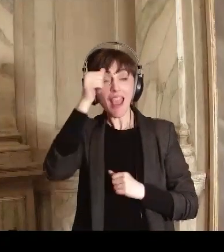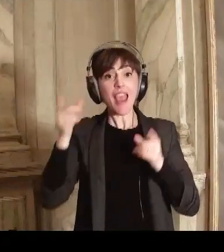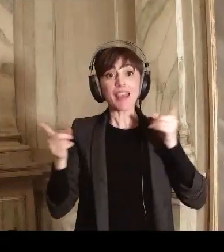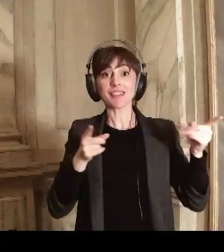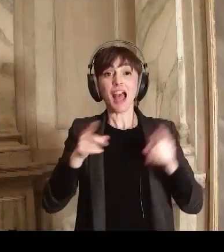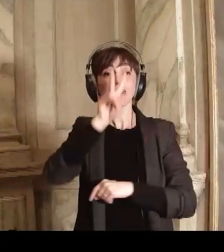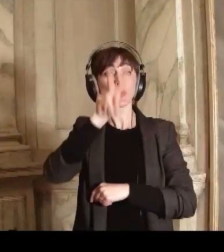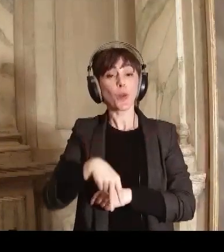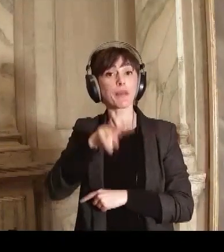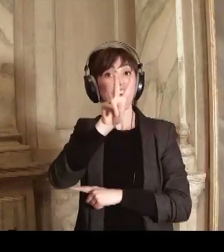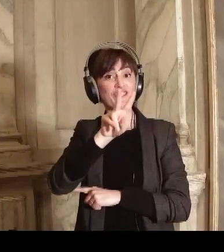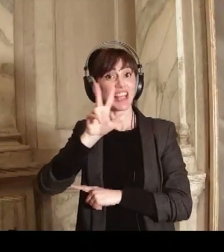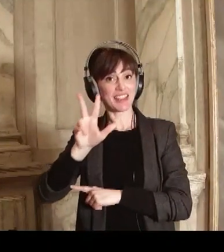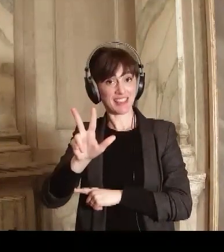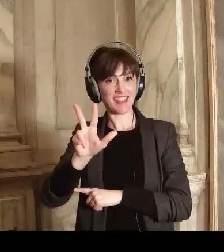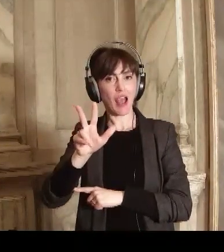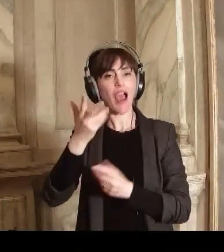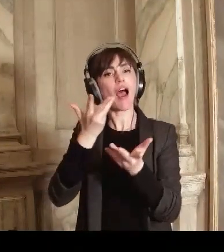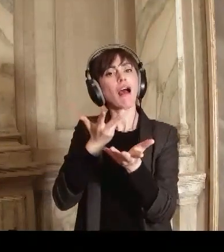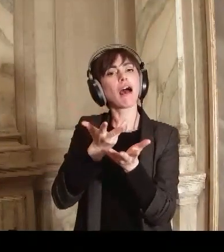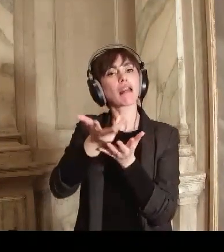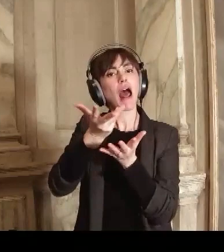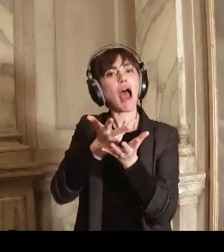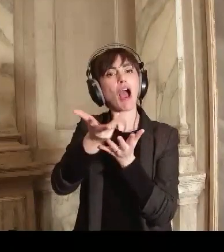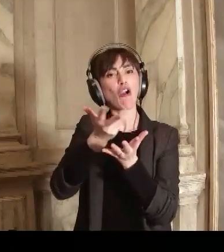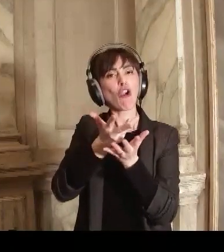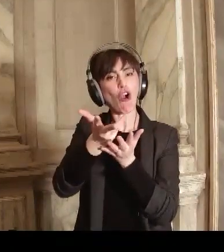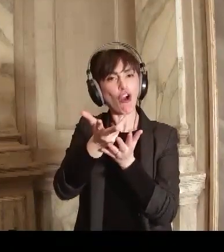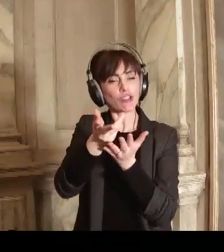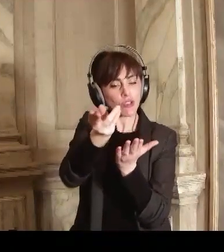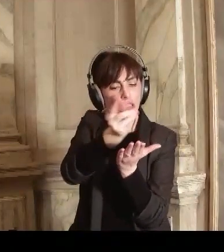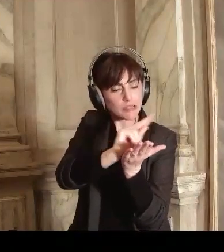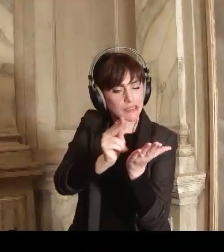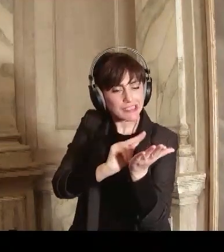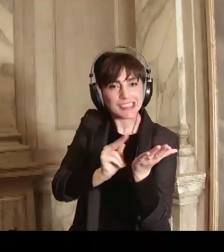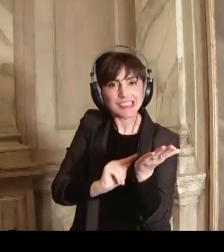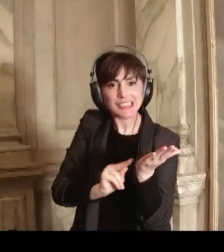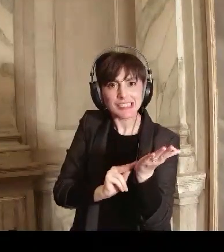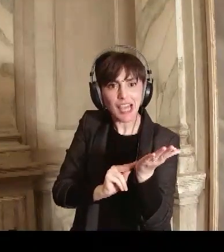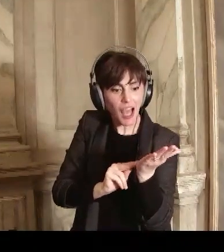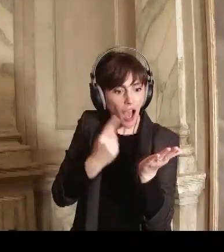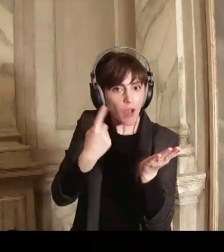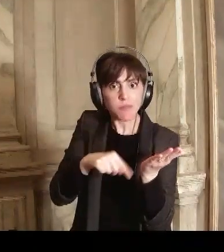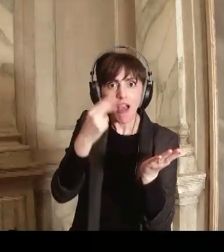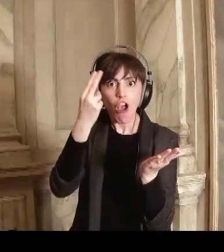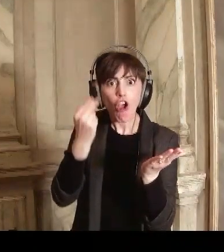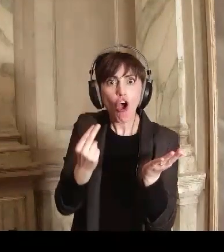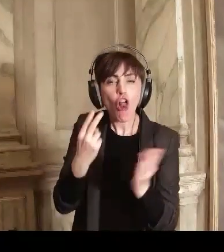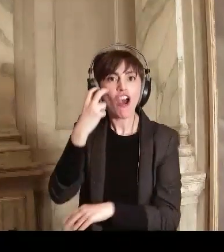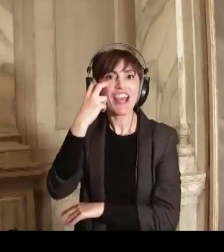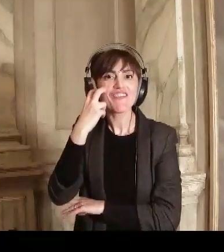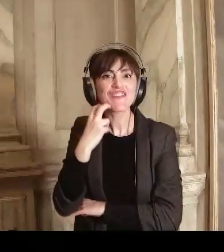viene firmato un racconto attingendo ad un inchiostro lussureggiante, verde. Più precisamente è la